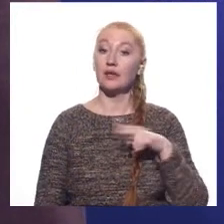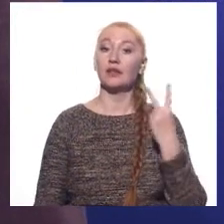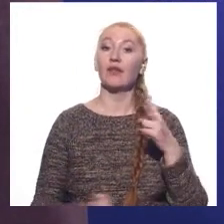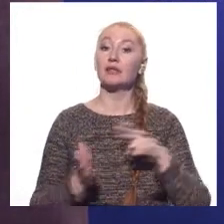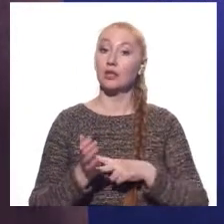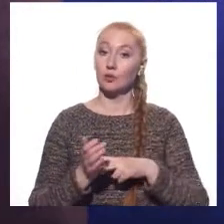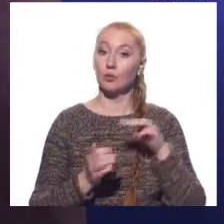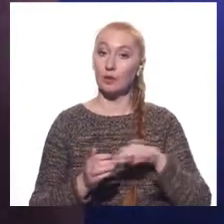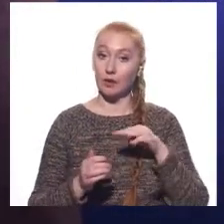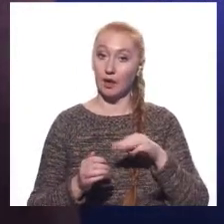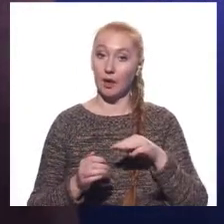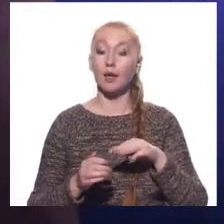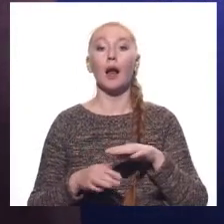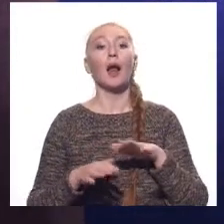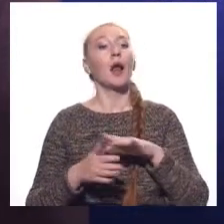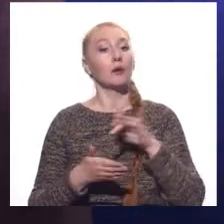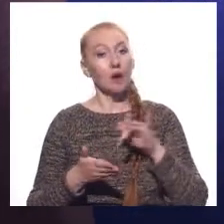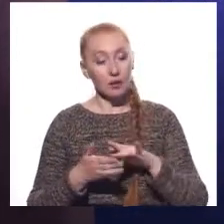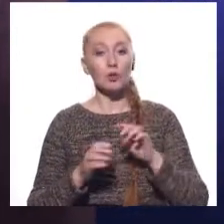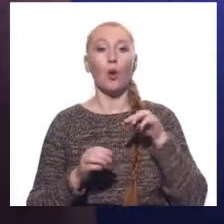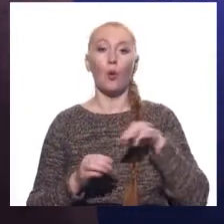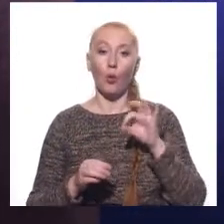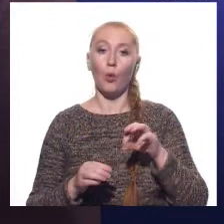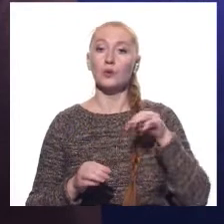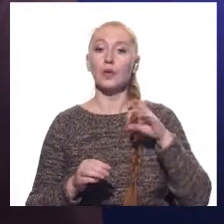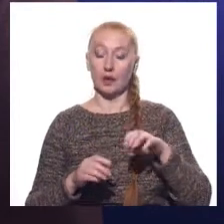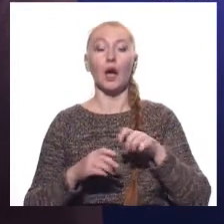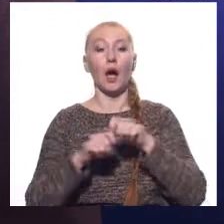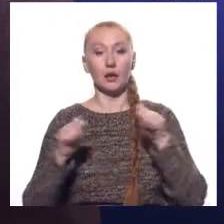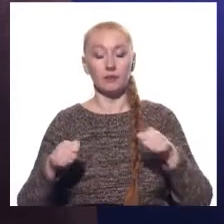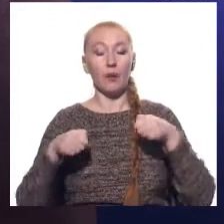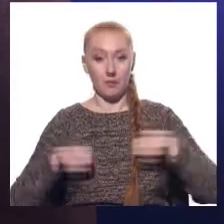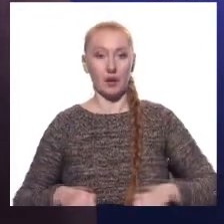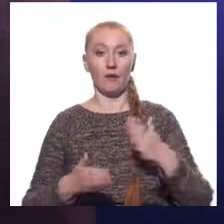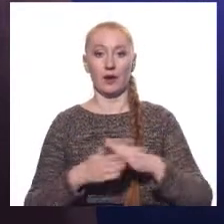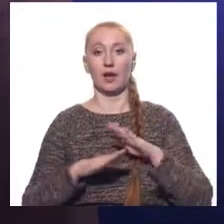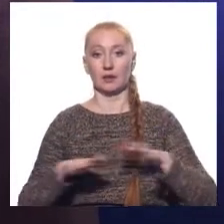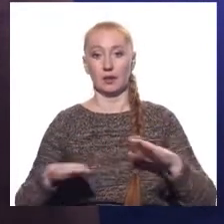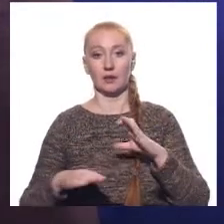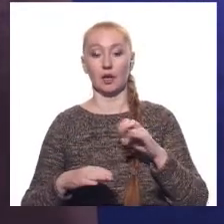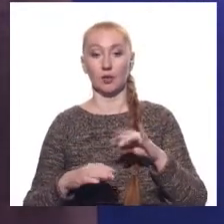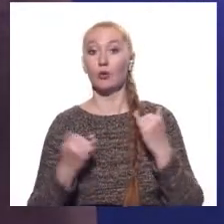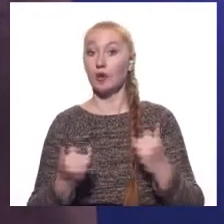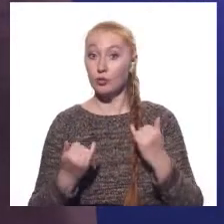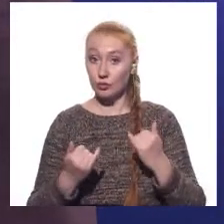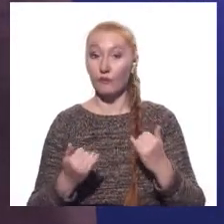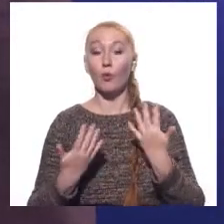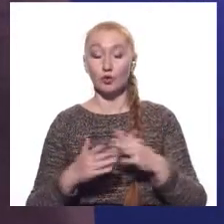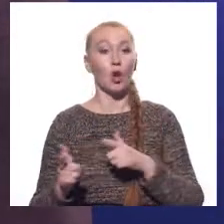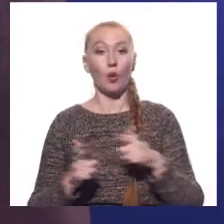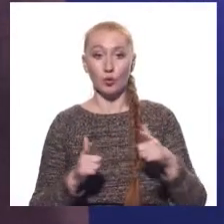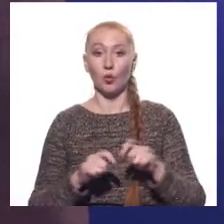травня міста і ОТГ мають право відкривати свої садочки. Ми знаємо, що на сьогодні вже готові до